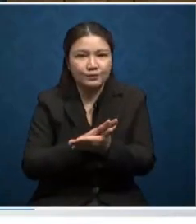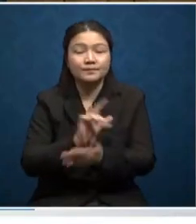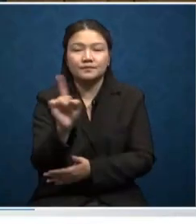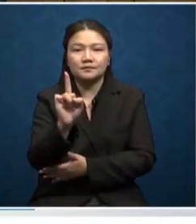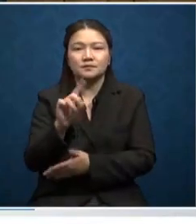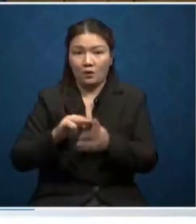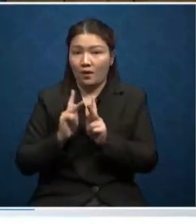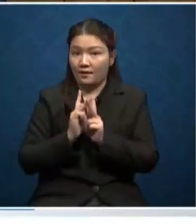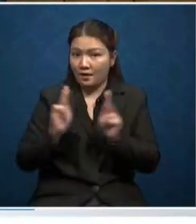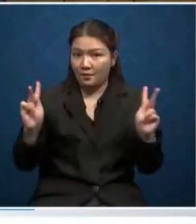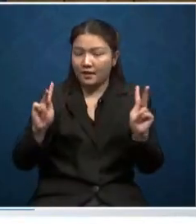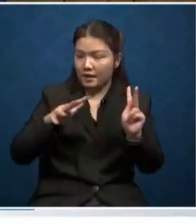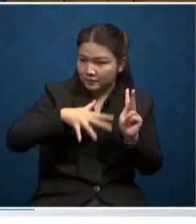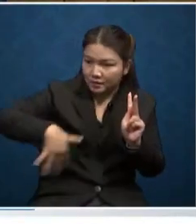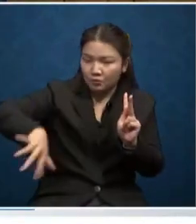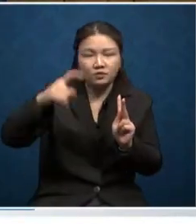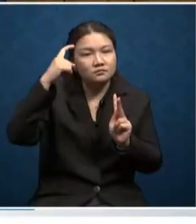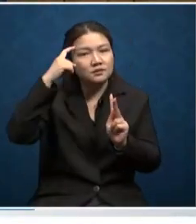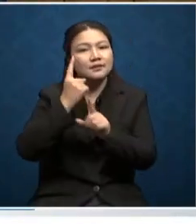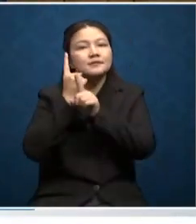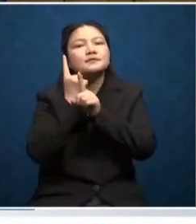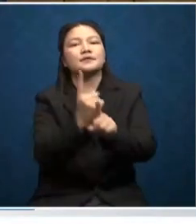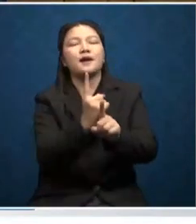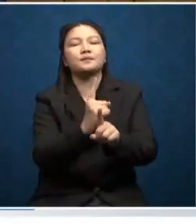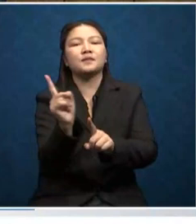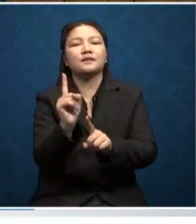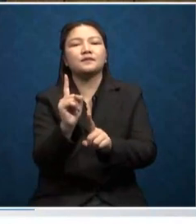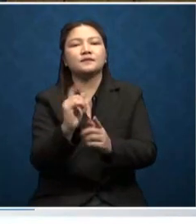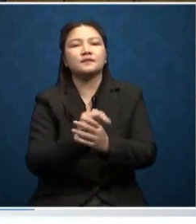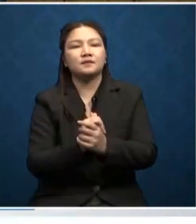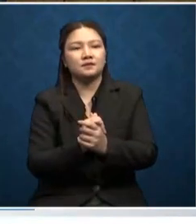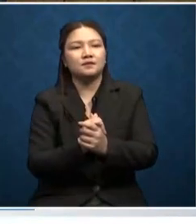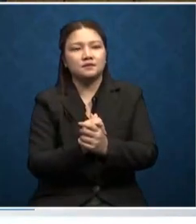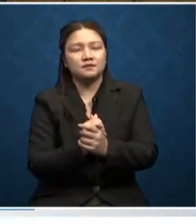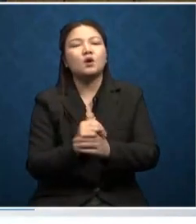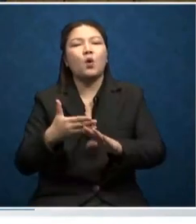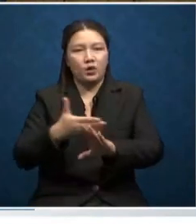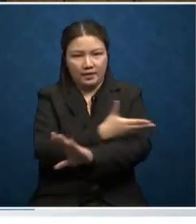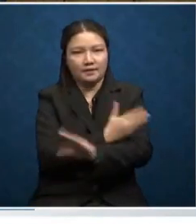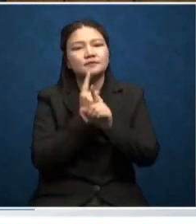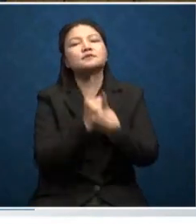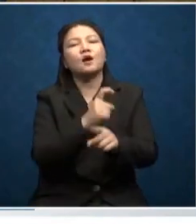คณะกรรมาธิการขอยืนตามความเห็นที่ได้ดำเนินการมาอย่างรอบคอบแล้วกราบขอบพระคุณครับ